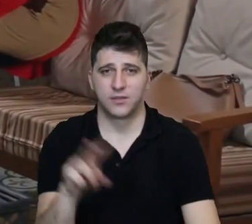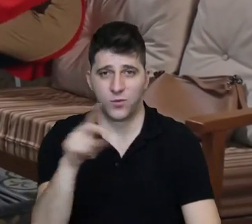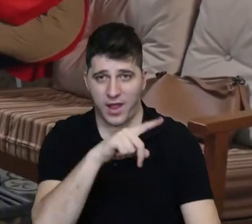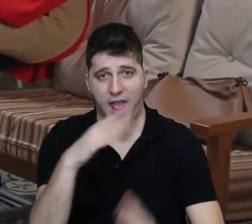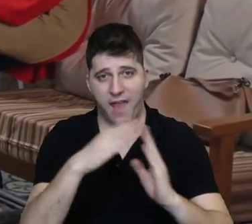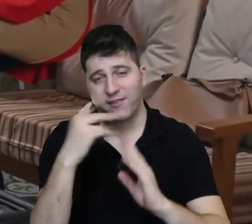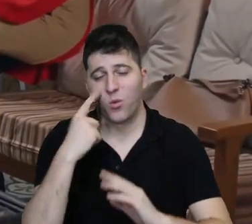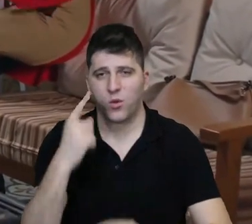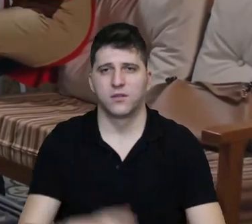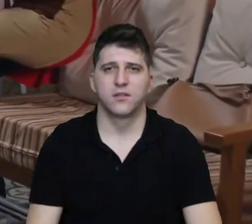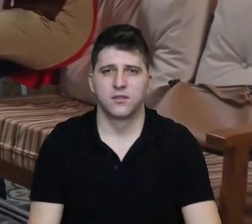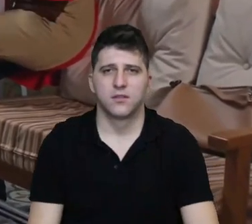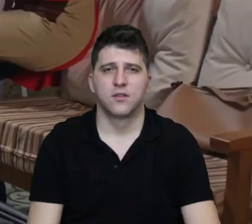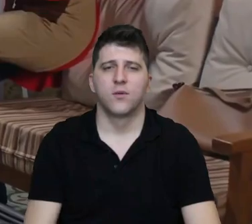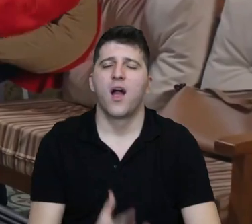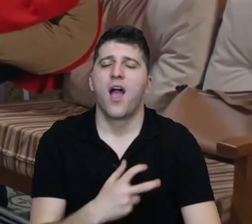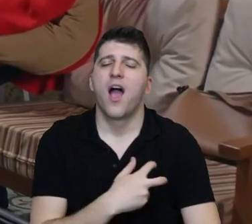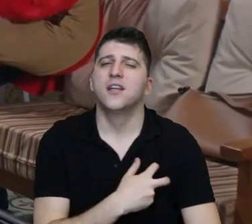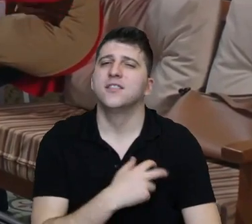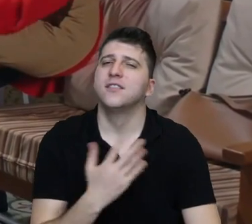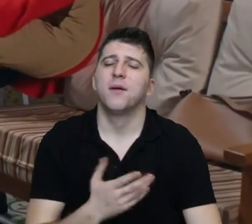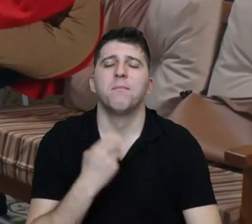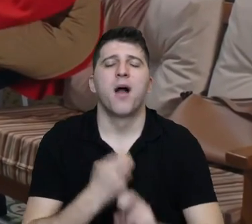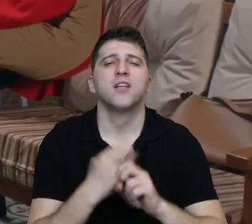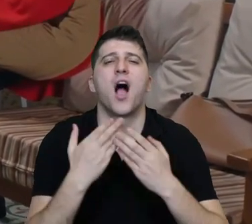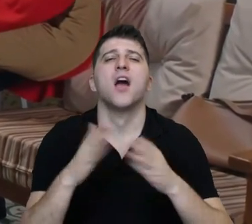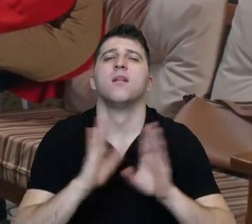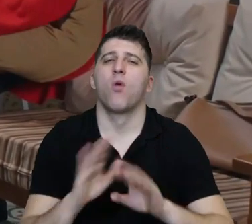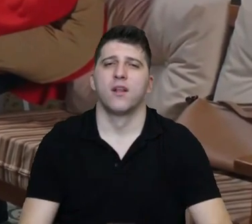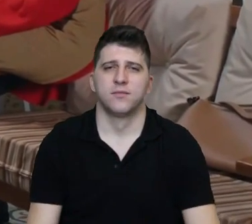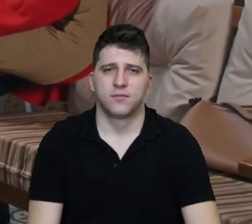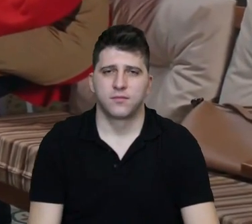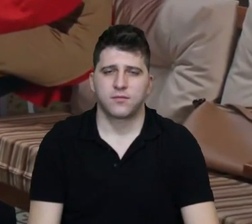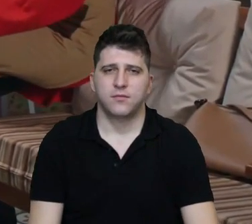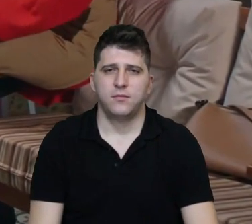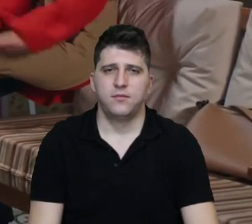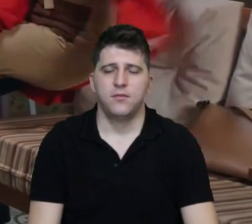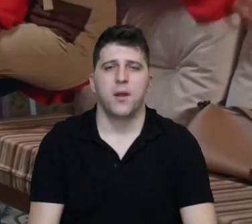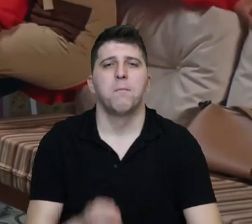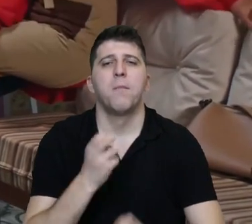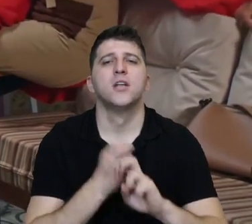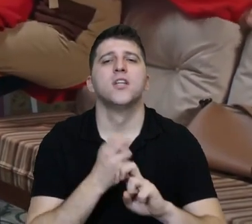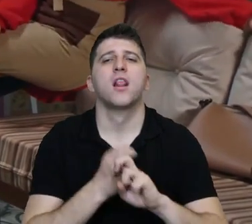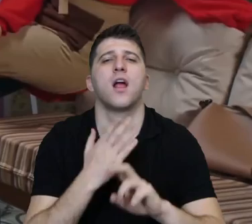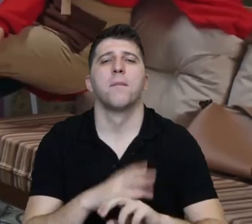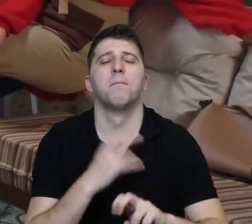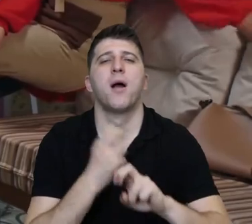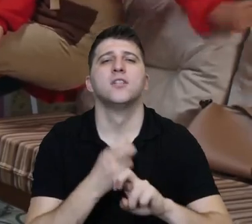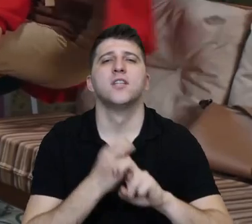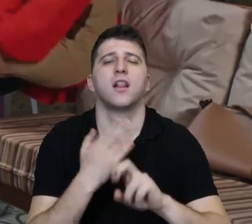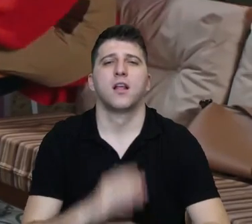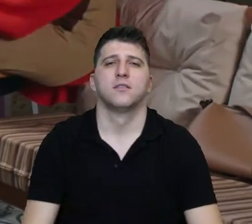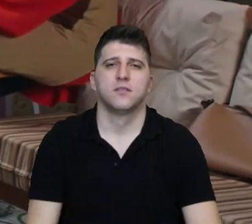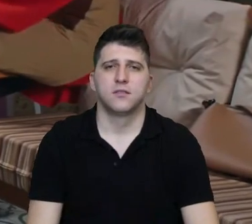de evde görün. Çifte kumrular gibi maşallah. Ayrılmıyorlar birbirlerinden. Ay maşallah.